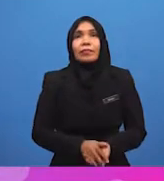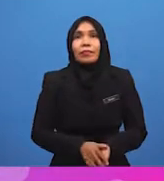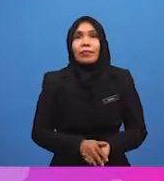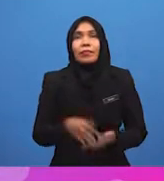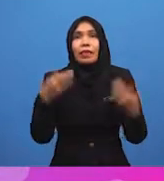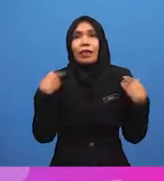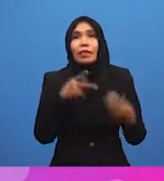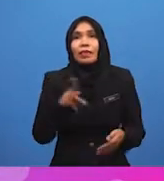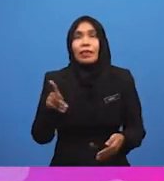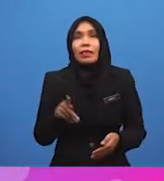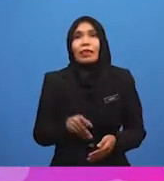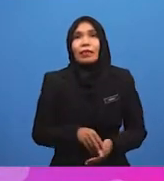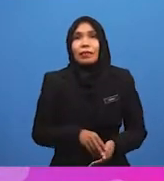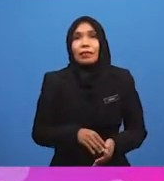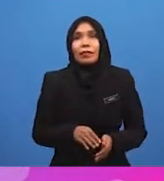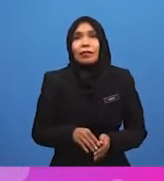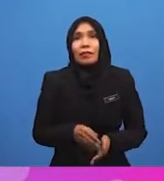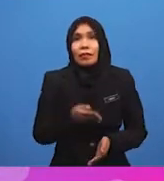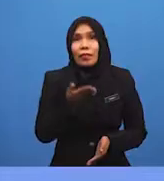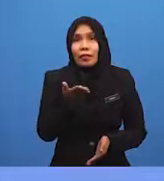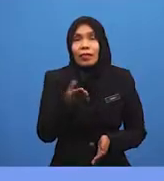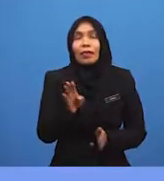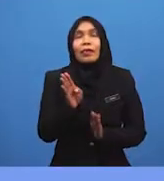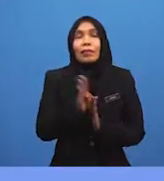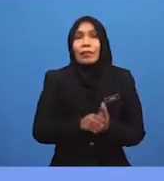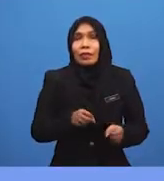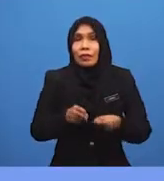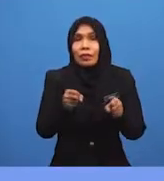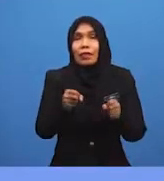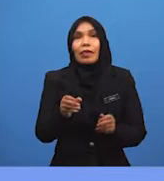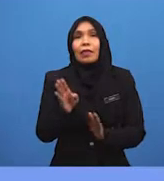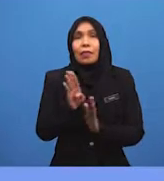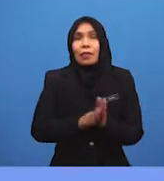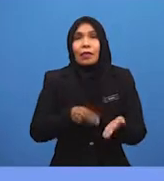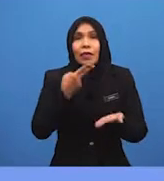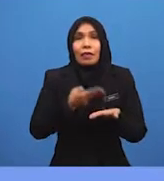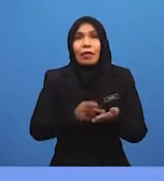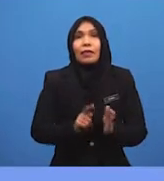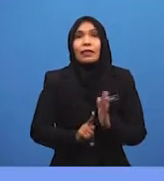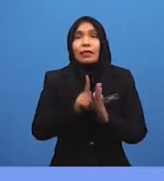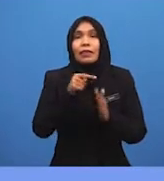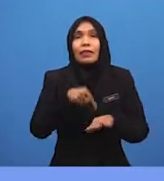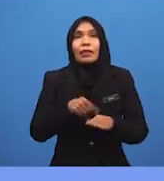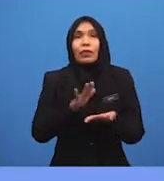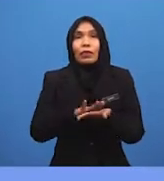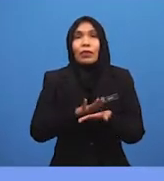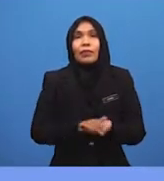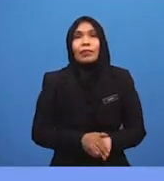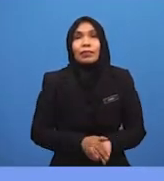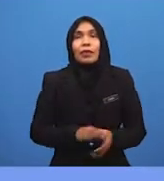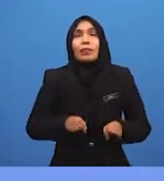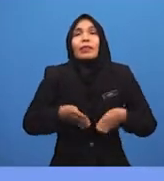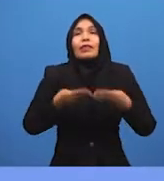adakah anda bersikap berhemat tinggi di sekolah? Bagaimanakah cara kita berhemat tinggi dalam kalangan warga